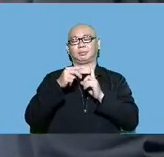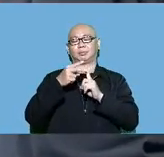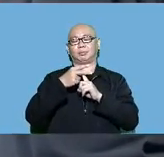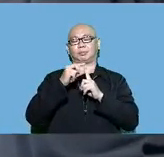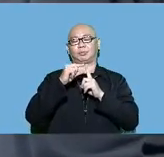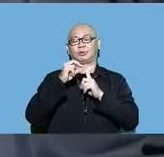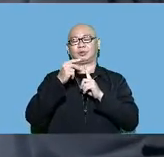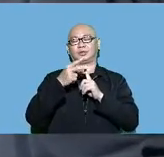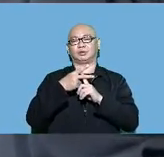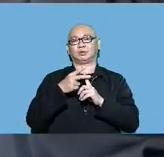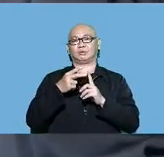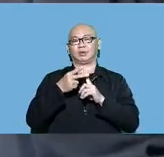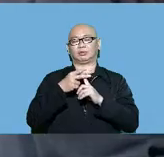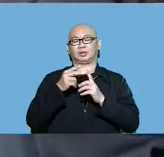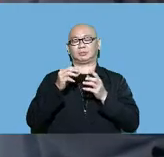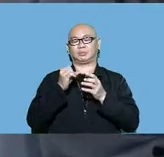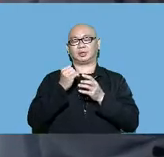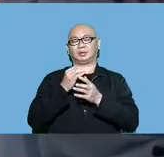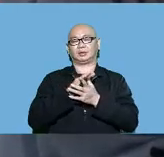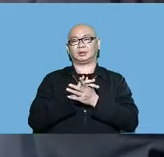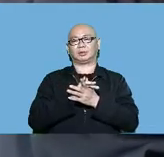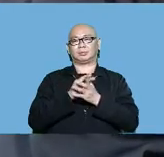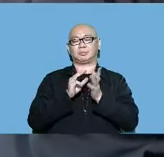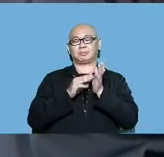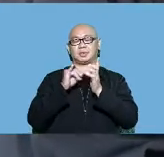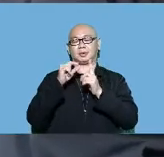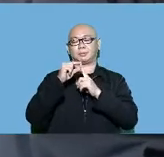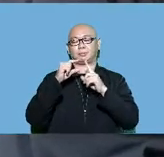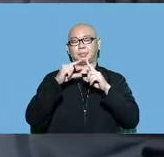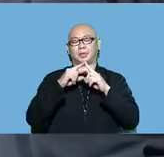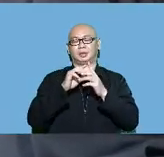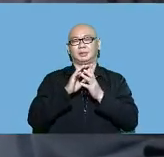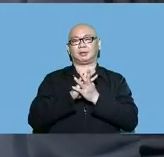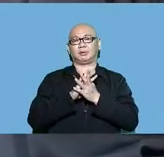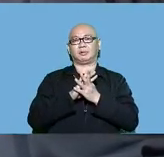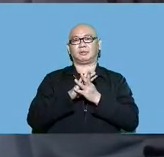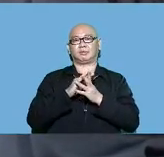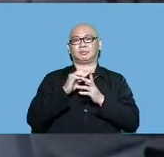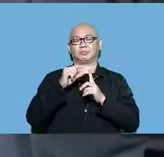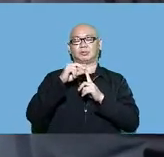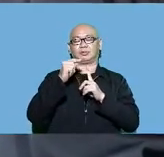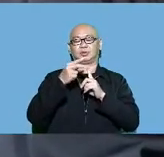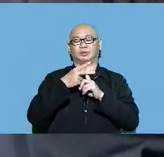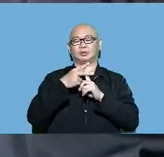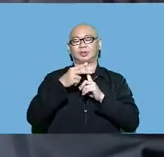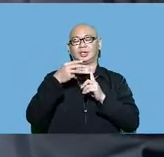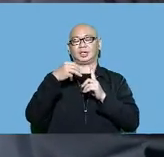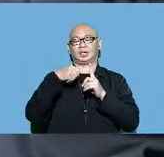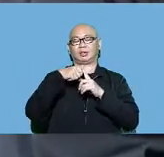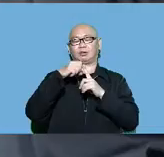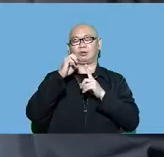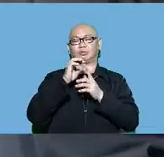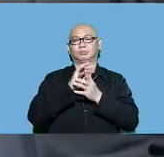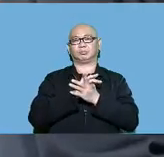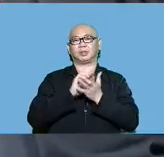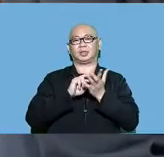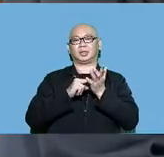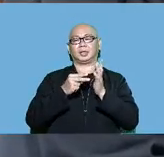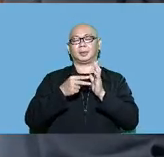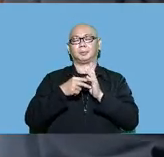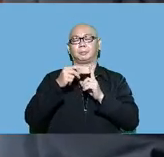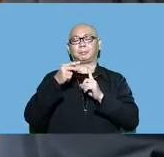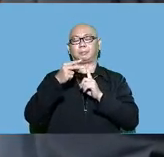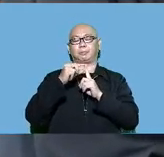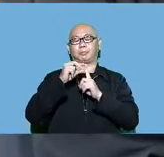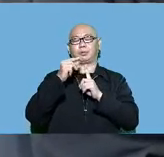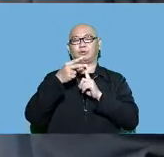pada Fakultas Matematika dan Ilmu Pengetahuan Alam, Profesor Dr. Eko Handoyo MSI sebagai Profesor pada